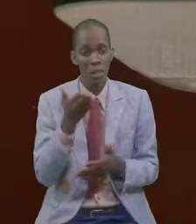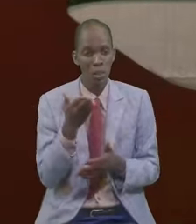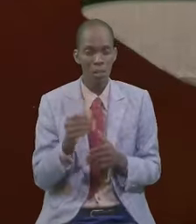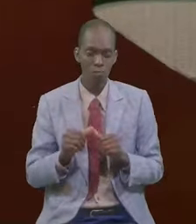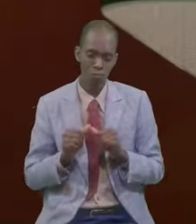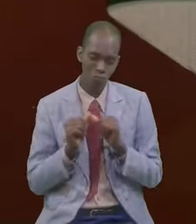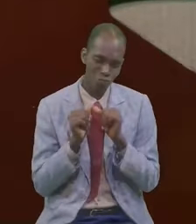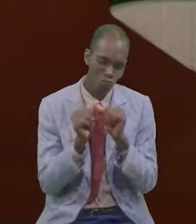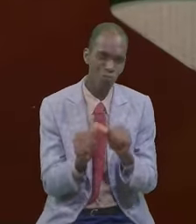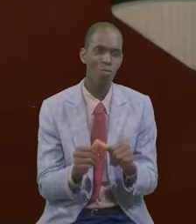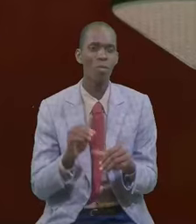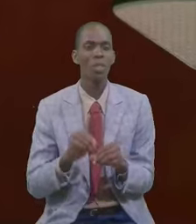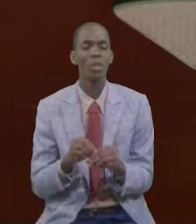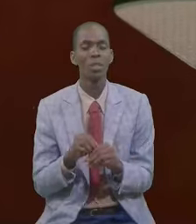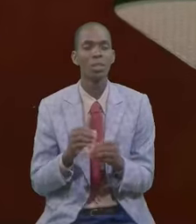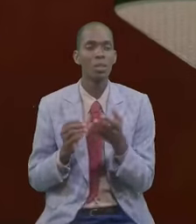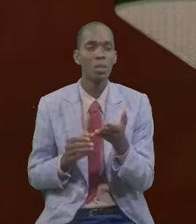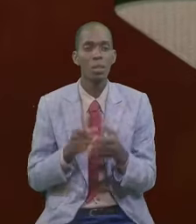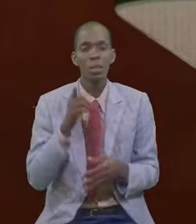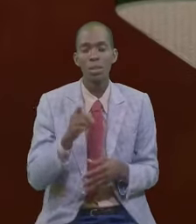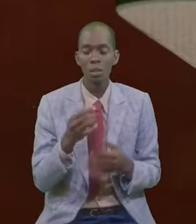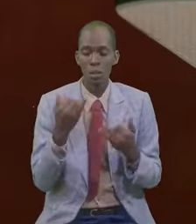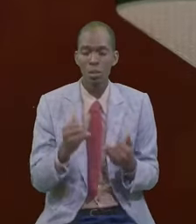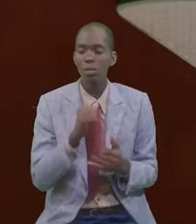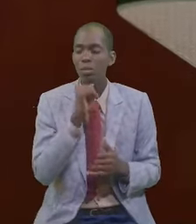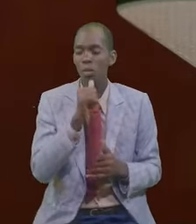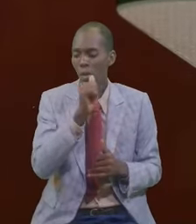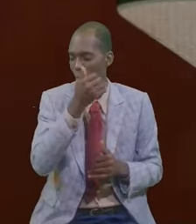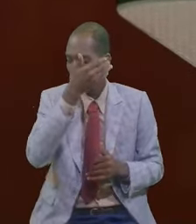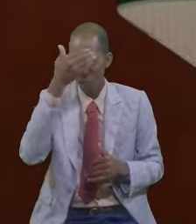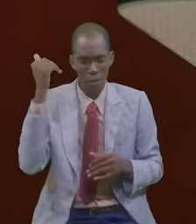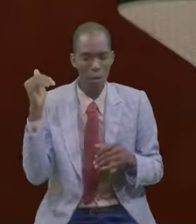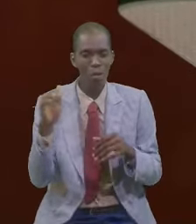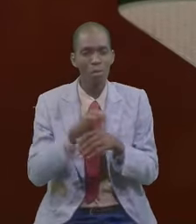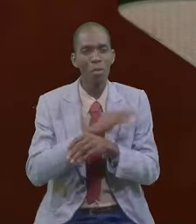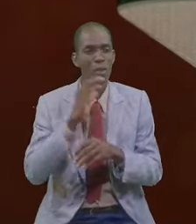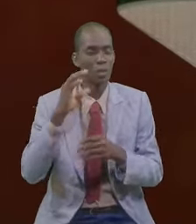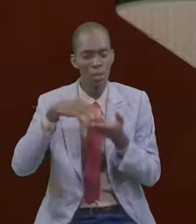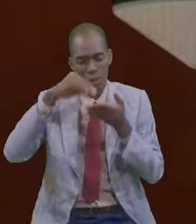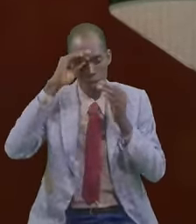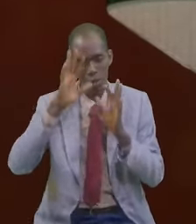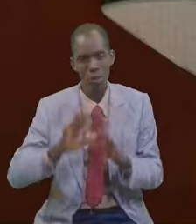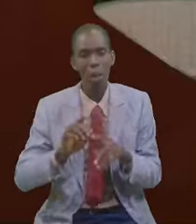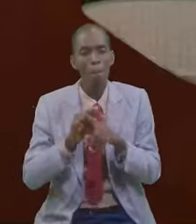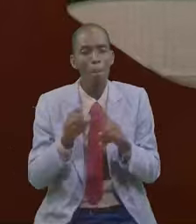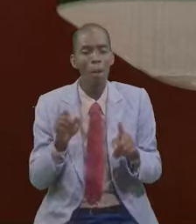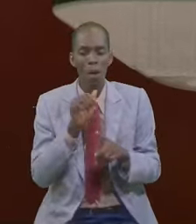persévéré, n'étant pas un auditeur oublieux, mais se mettant à